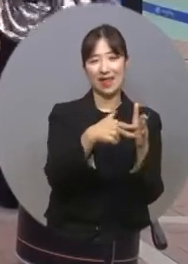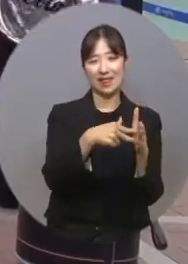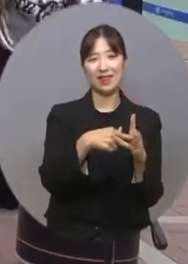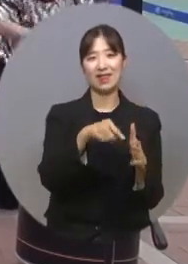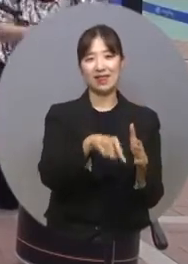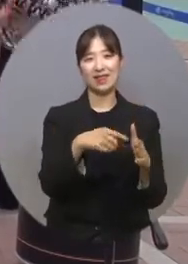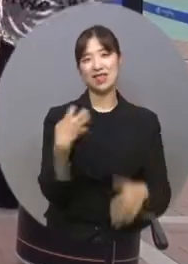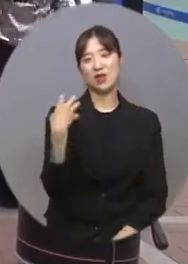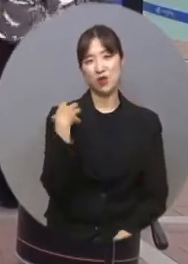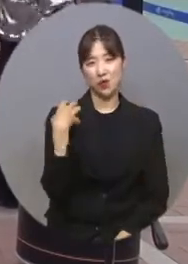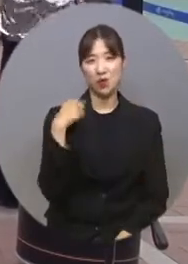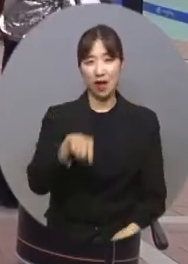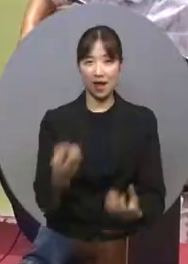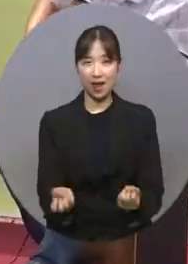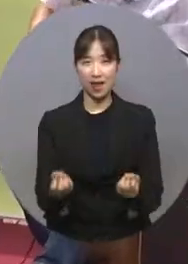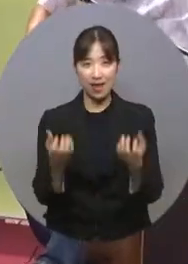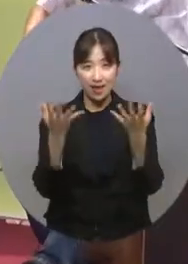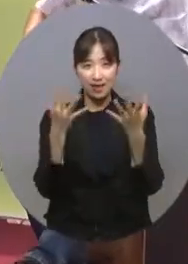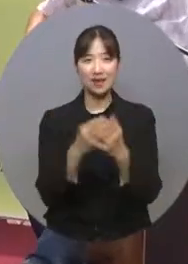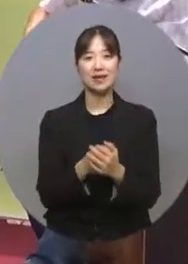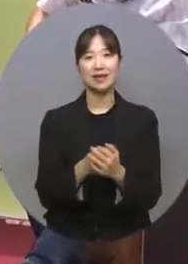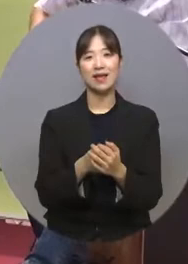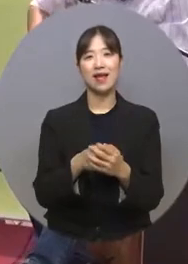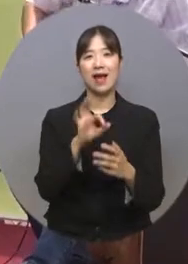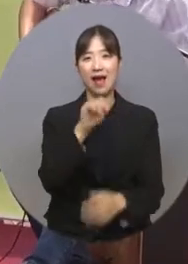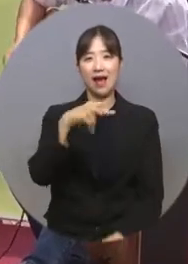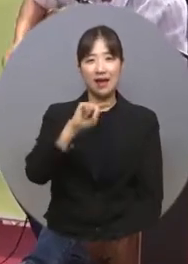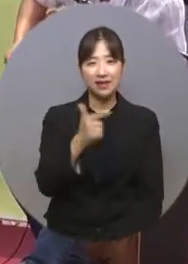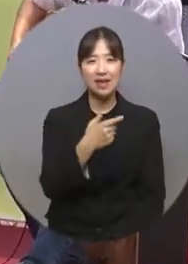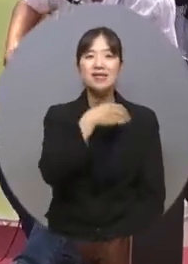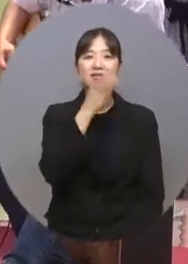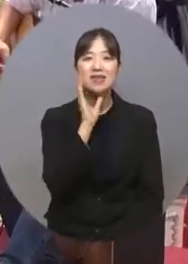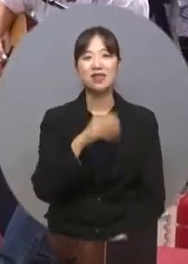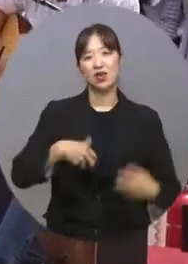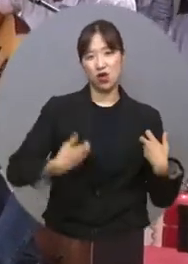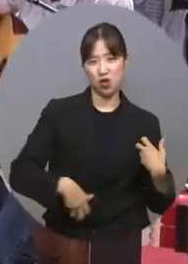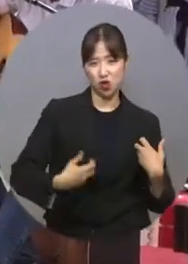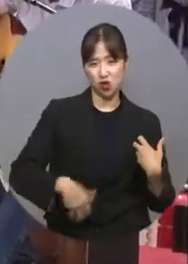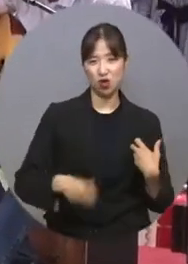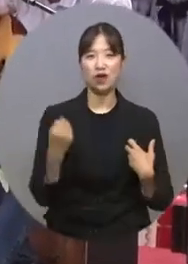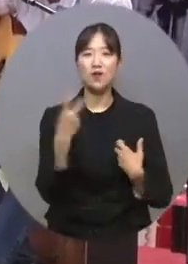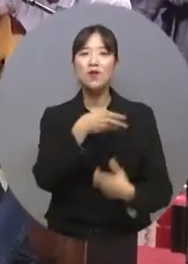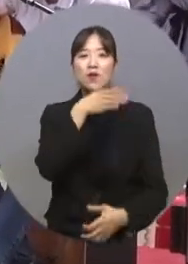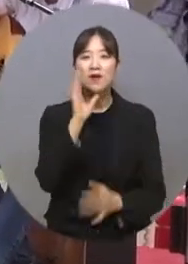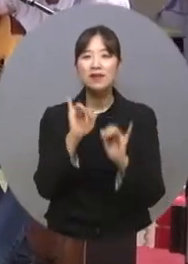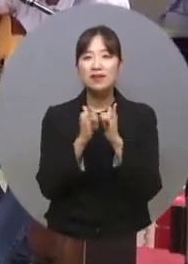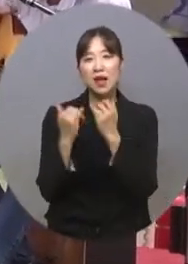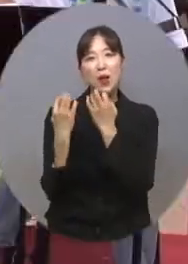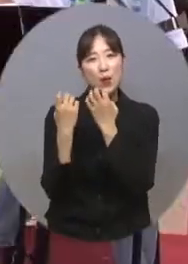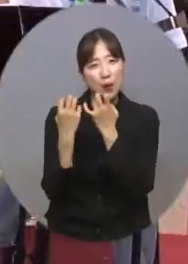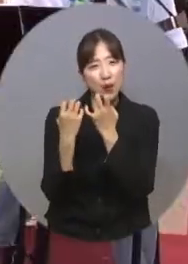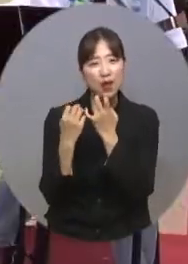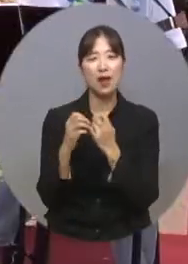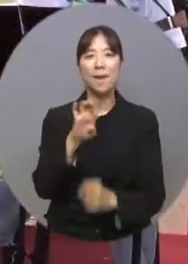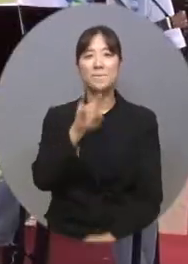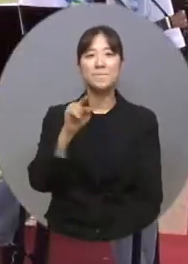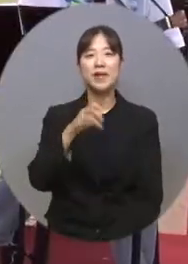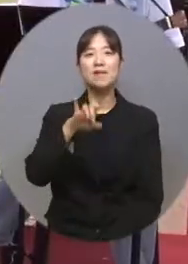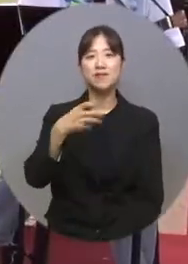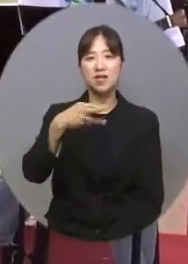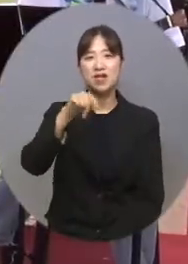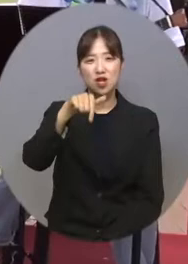온마음생활문화센터에서 주관하는 이날 행사는 아산 시니어 우쿨렐레, 아산 실버 오카리나, 아산